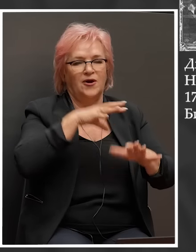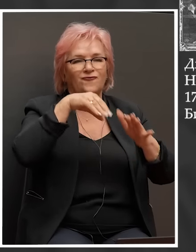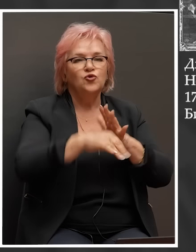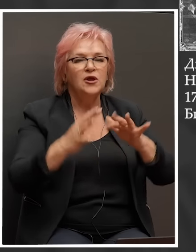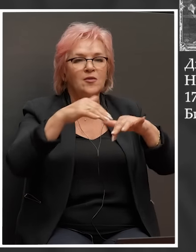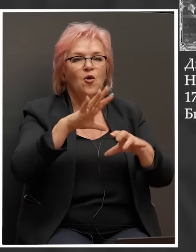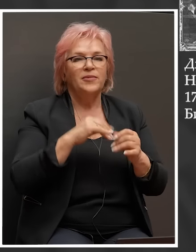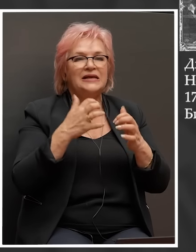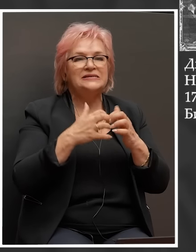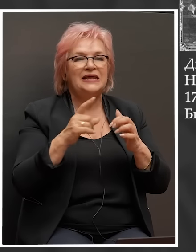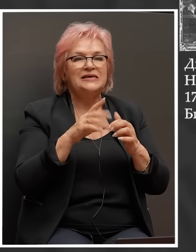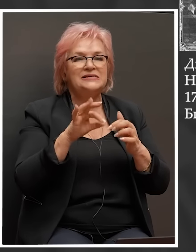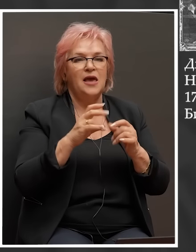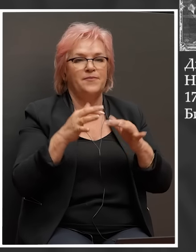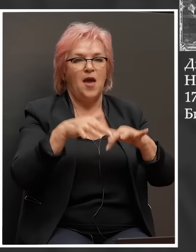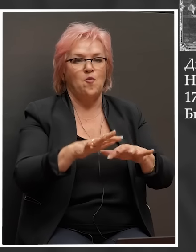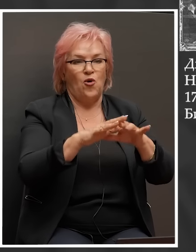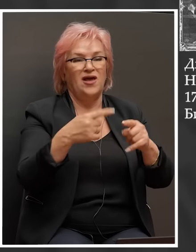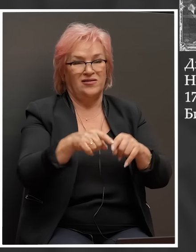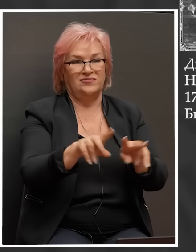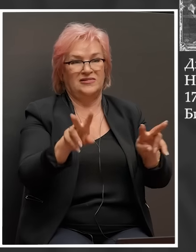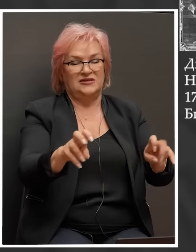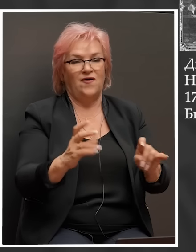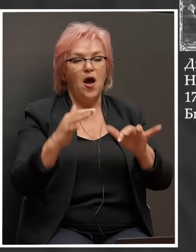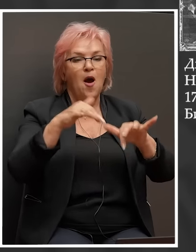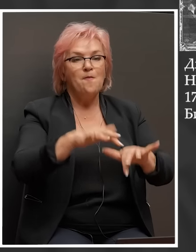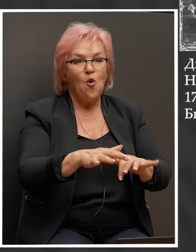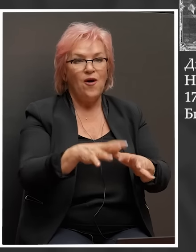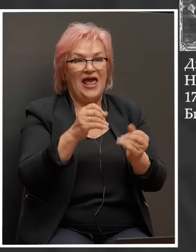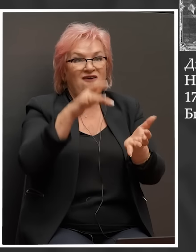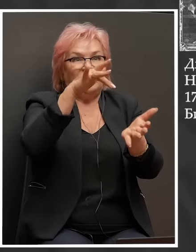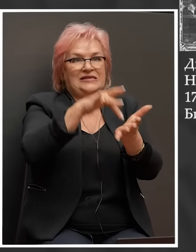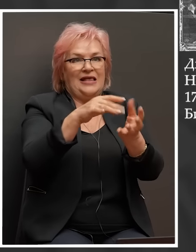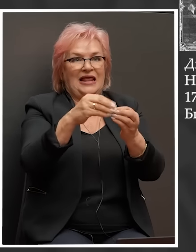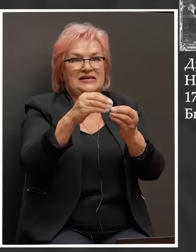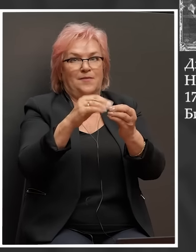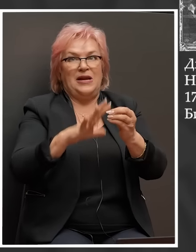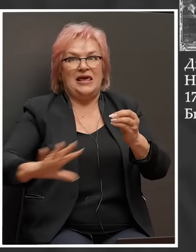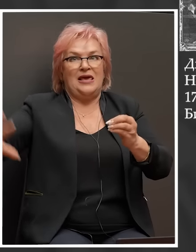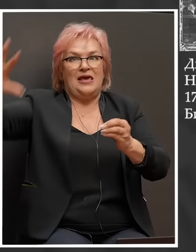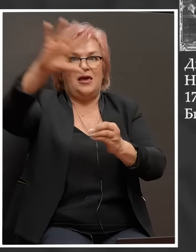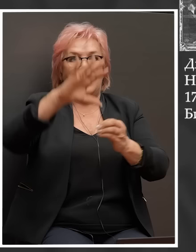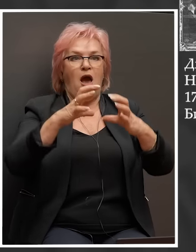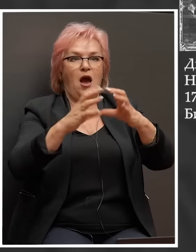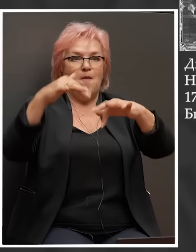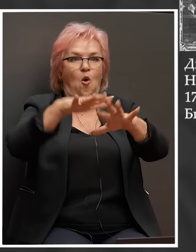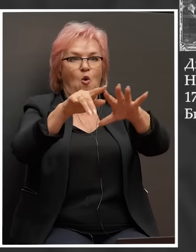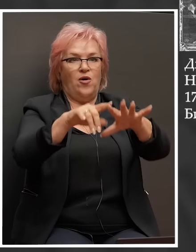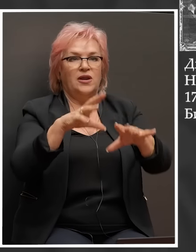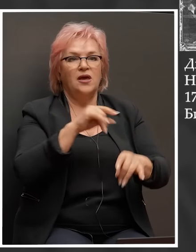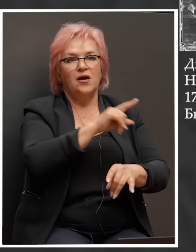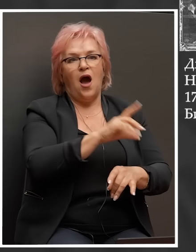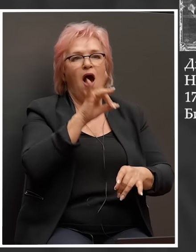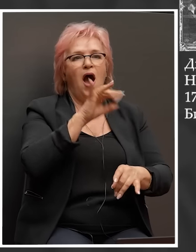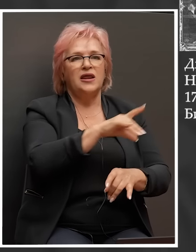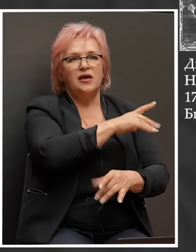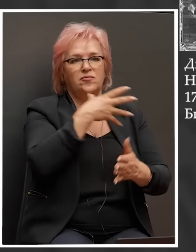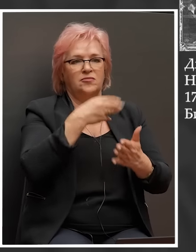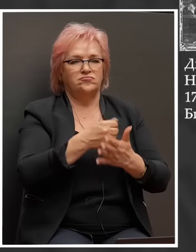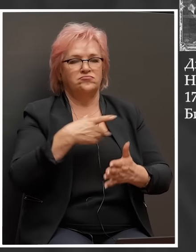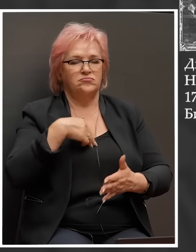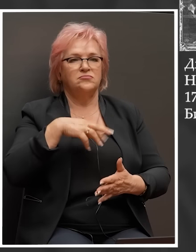морем было Средиземное море, оно, собственно говоря, поэтому так и называется, море посреди земли. Потому что для Рима, а Рим всегда был предельно эгоцентричен, и эту